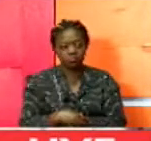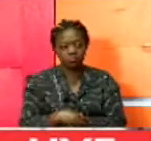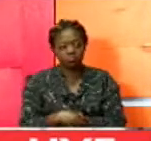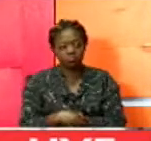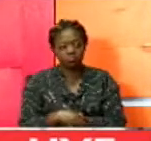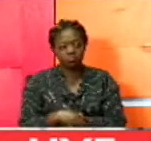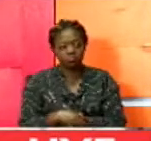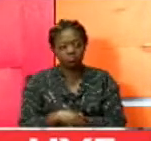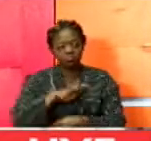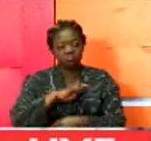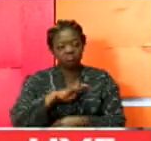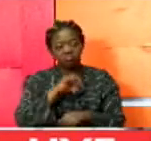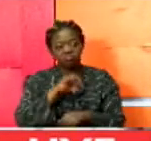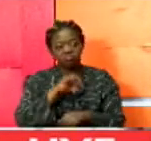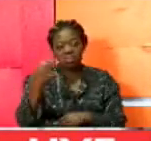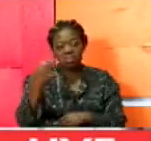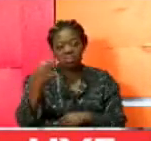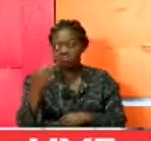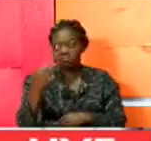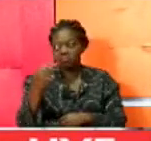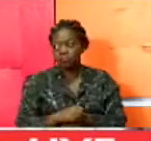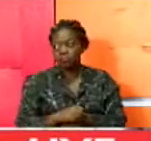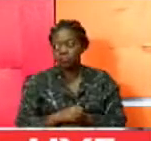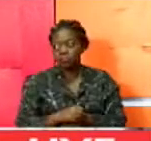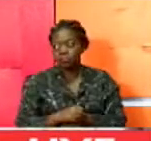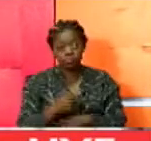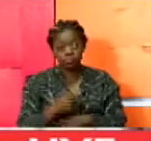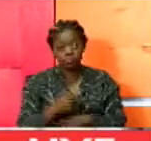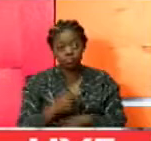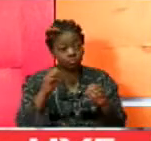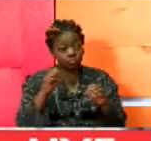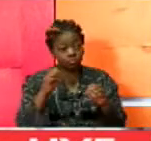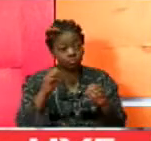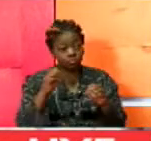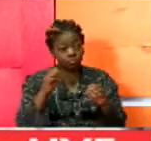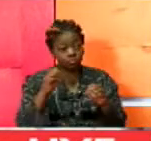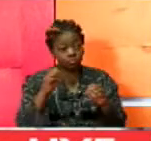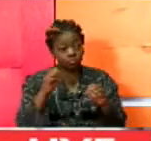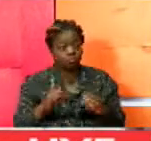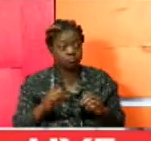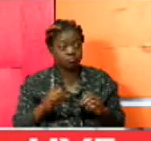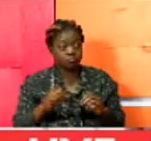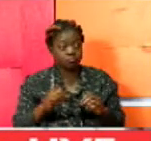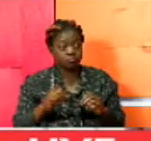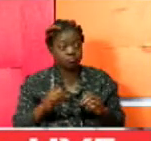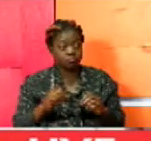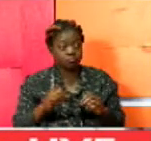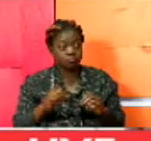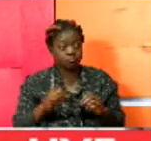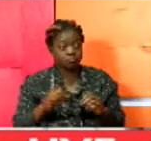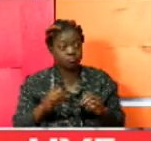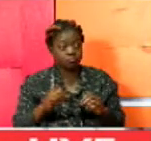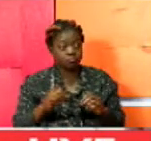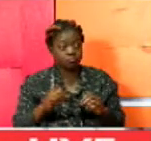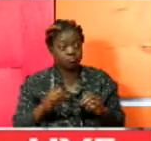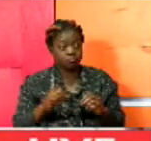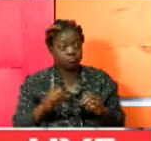myaka 3 samula ba samwetegereza Mbute wanu ye ya